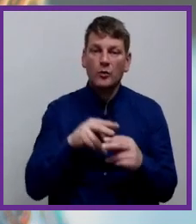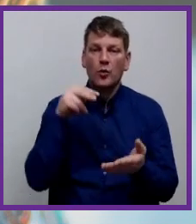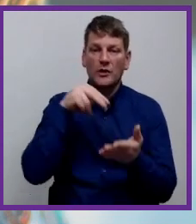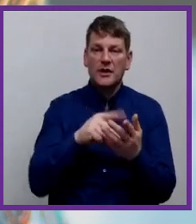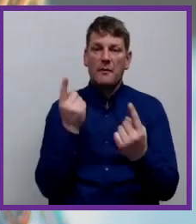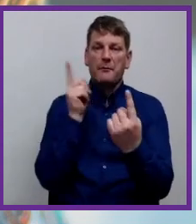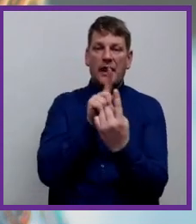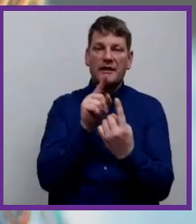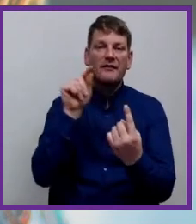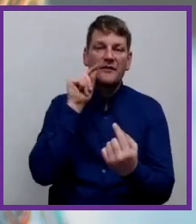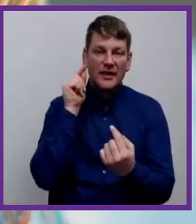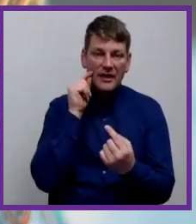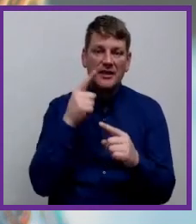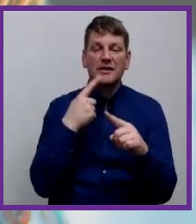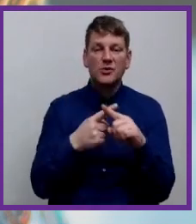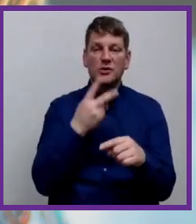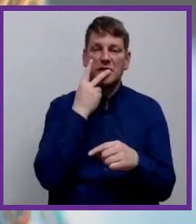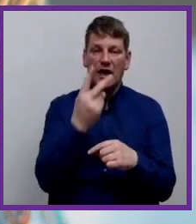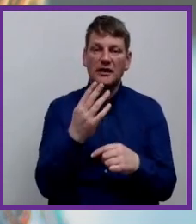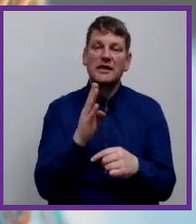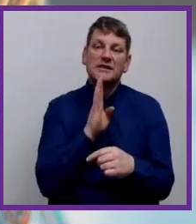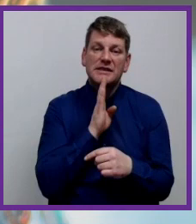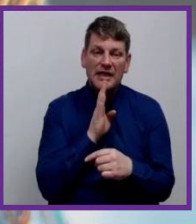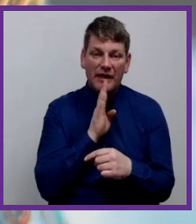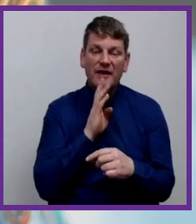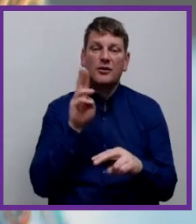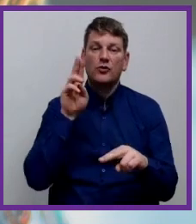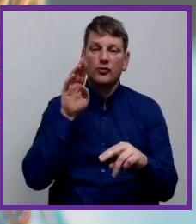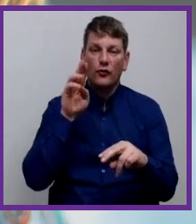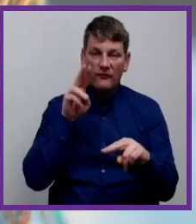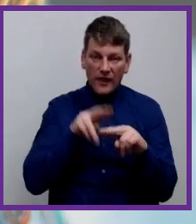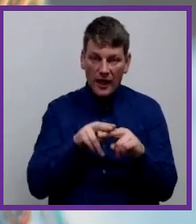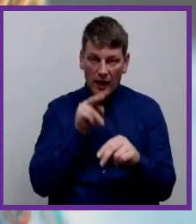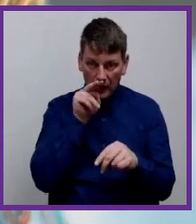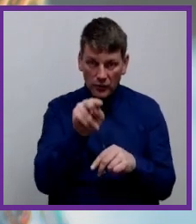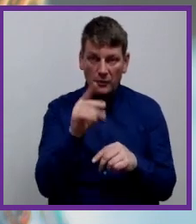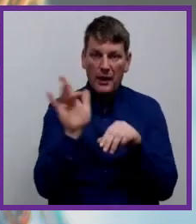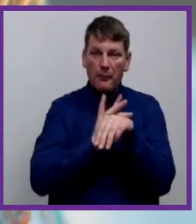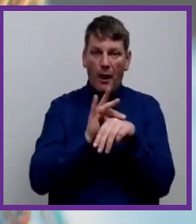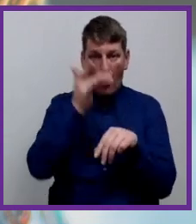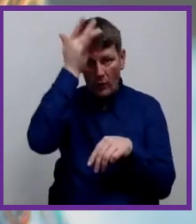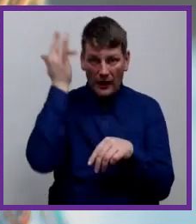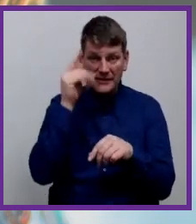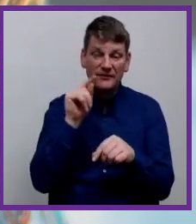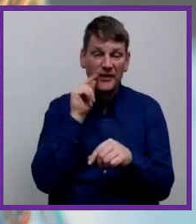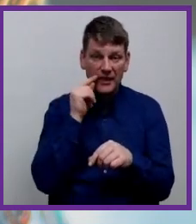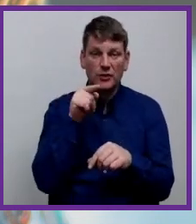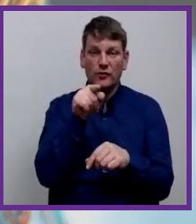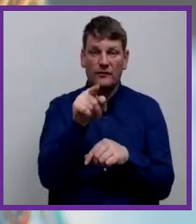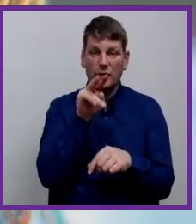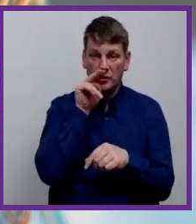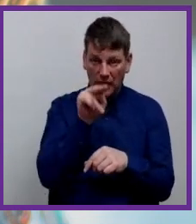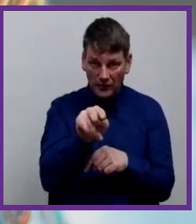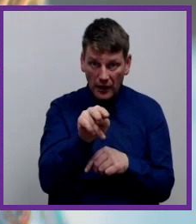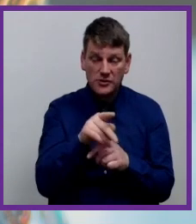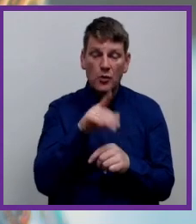pretīm vīrietis, un skatās uz sievietes šo vietu, tāds pliporains vīrietis, un uz viņu skatās. Un apakšā